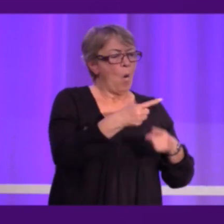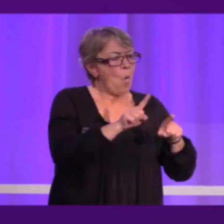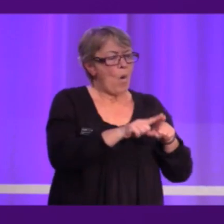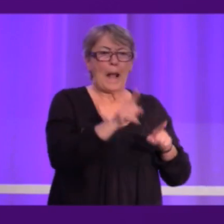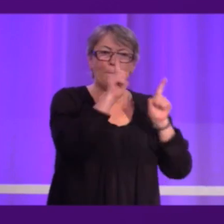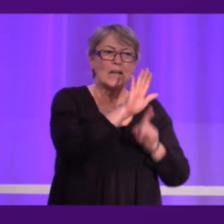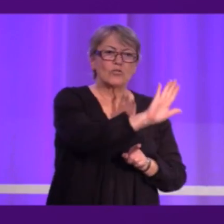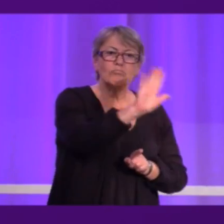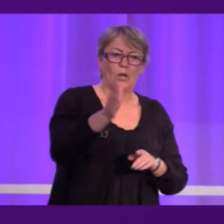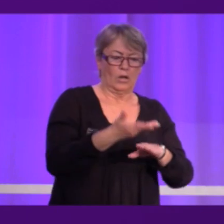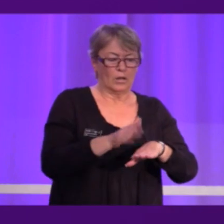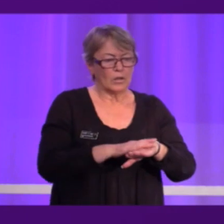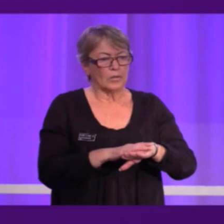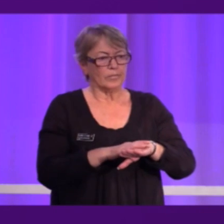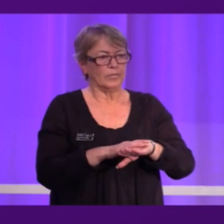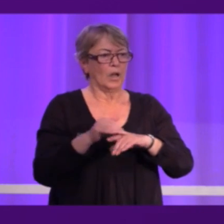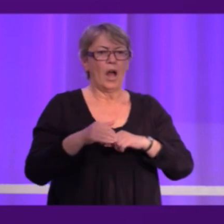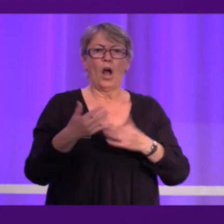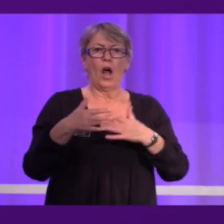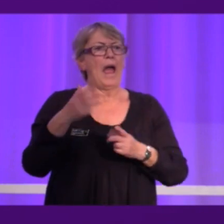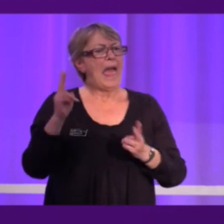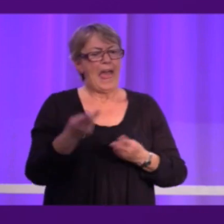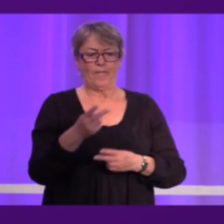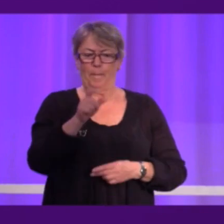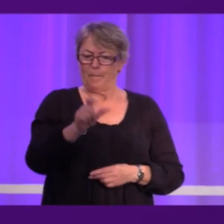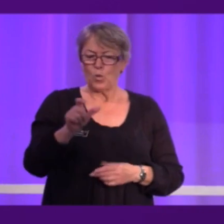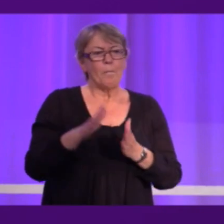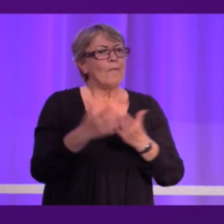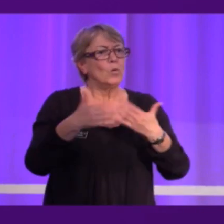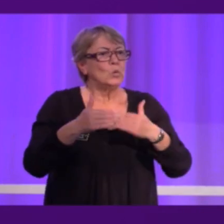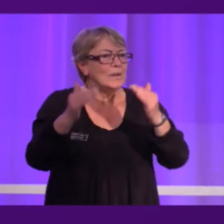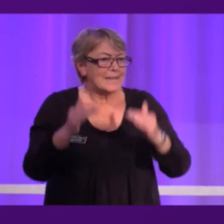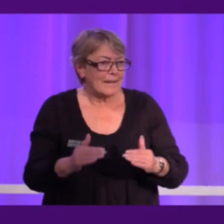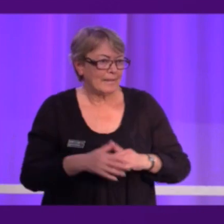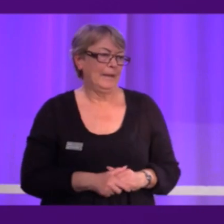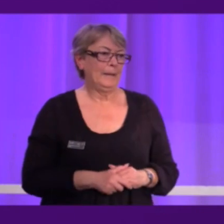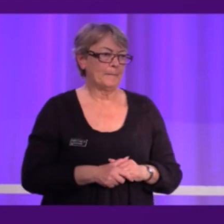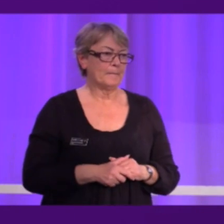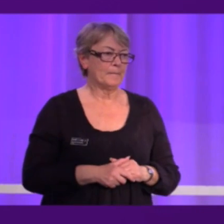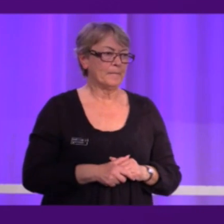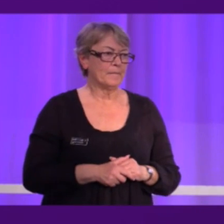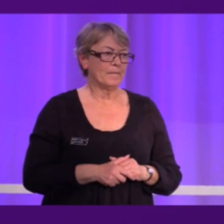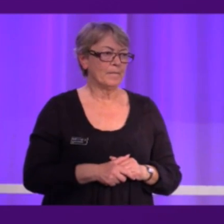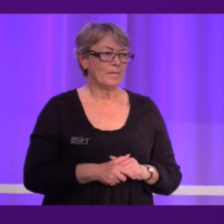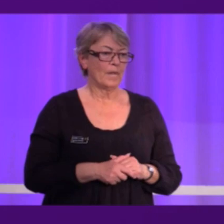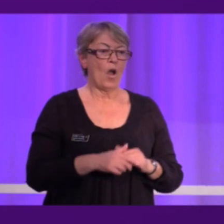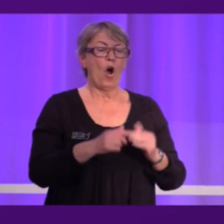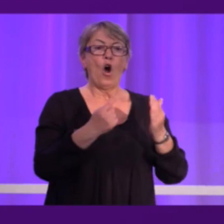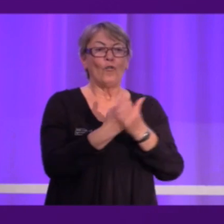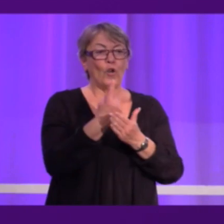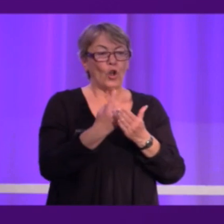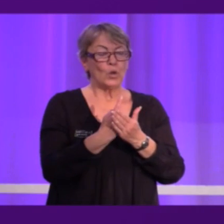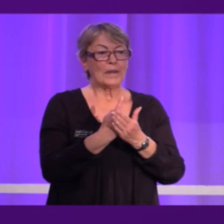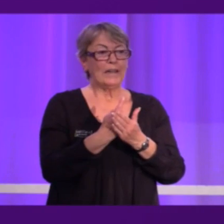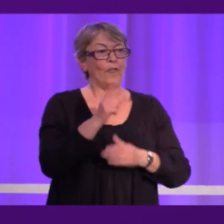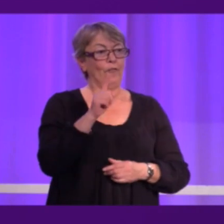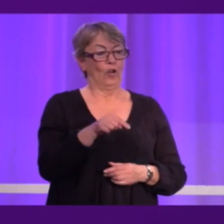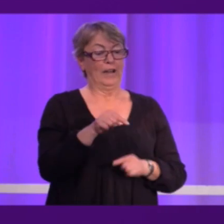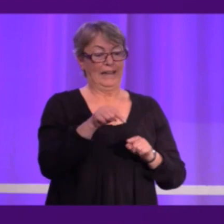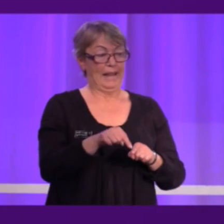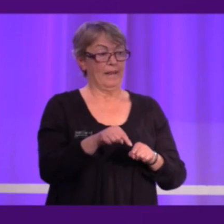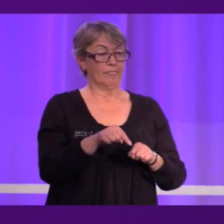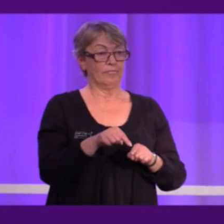människors kompetenser och styrkor. Även personer med funktionsnedsättning. Och en förutsättning för